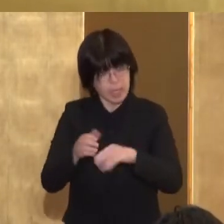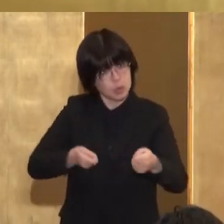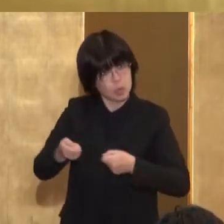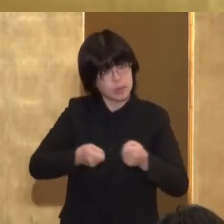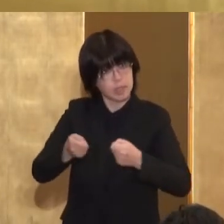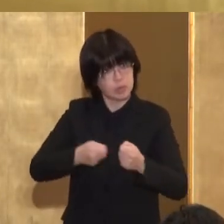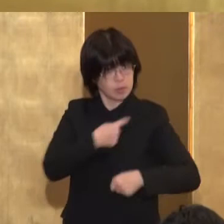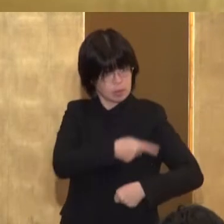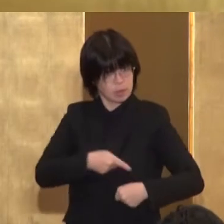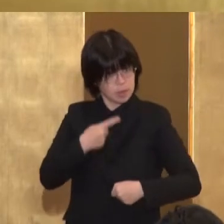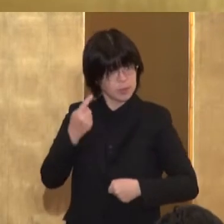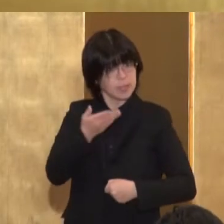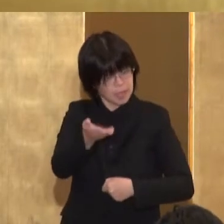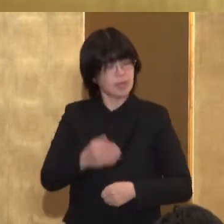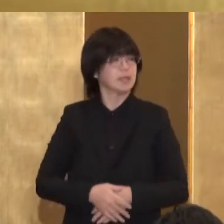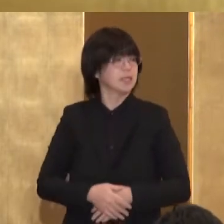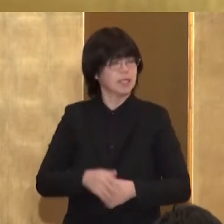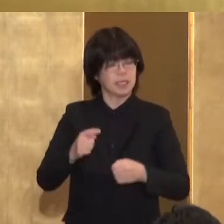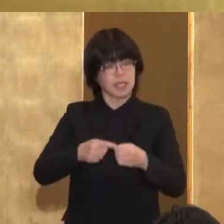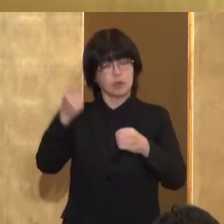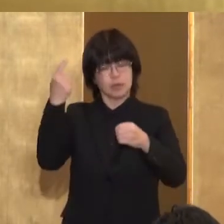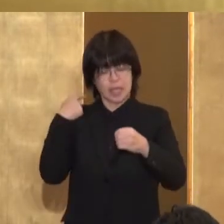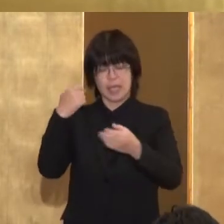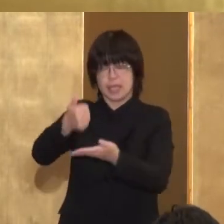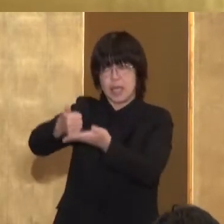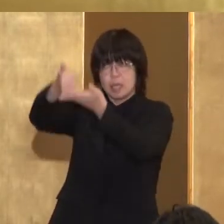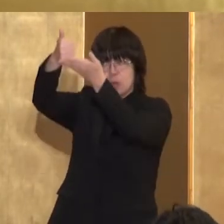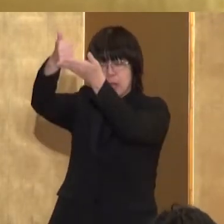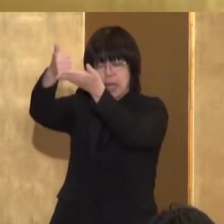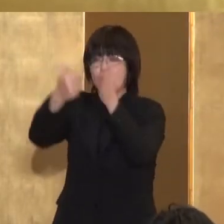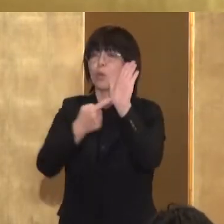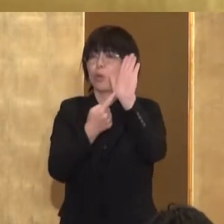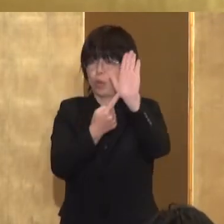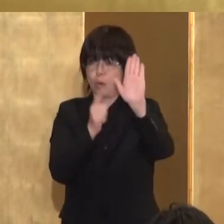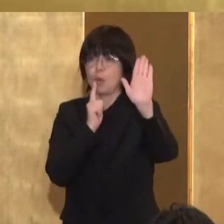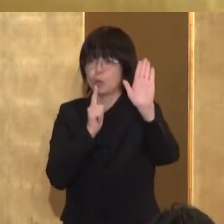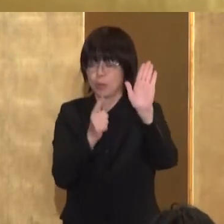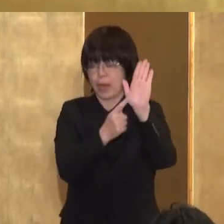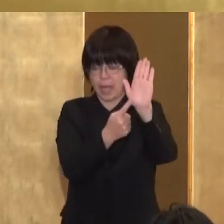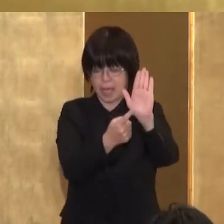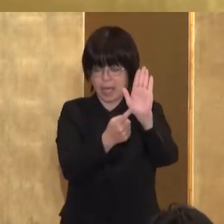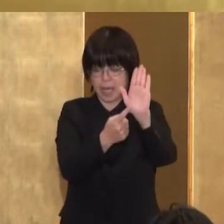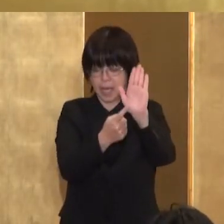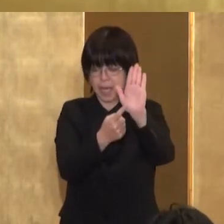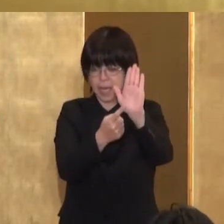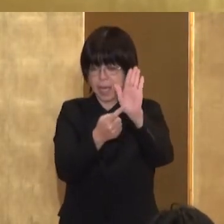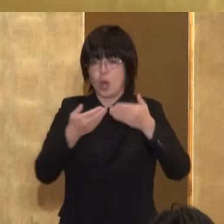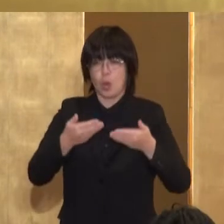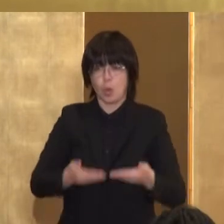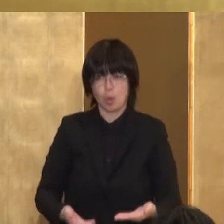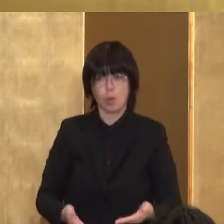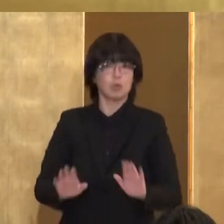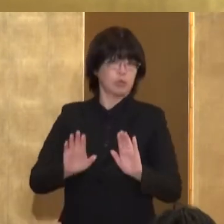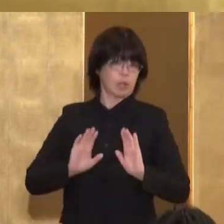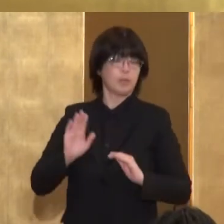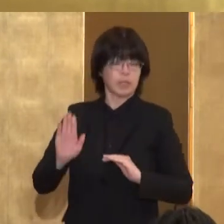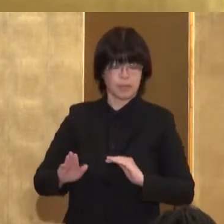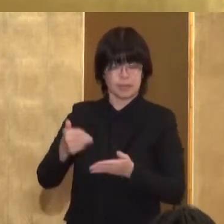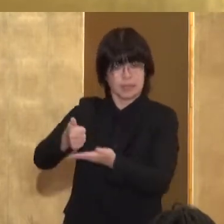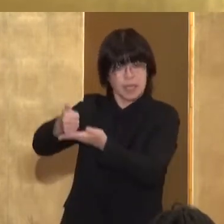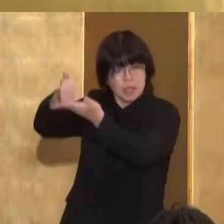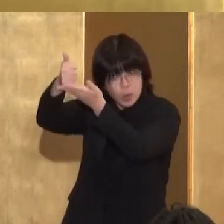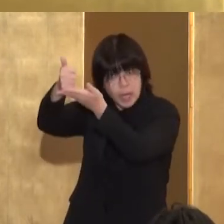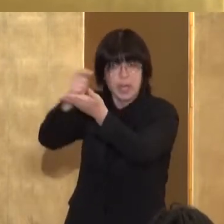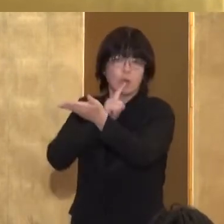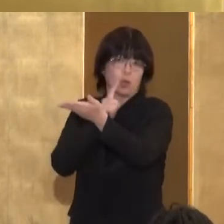昨年天皇陛下が国民に向かってお言葉を発せられたことを重く受け止めております。陛下のお